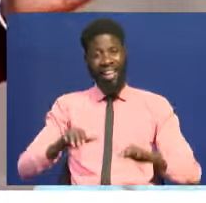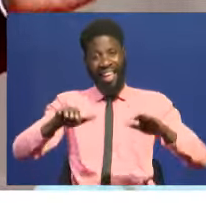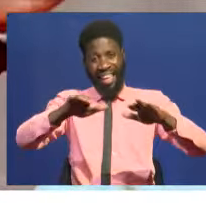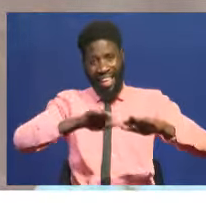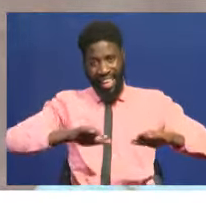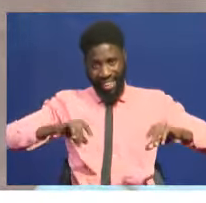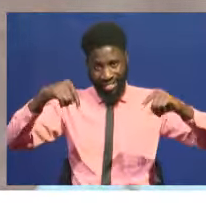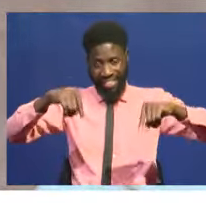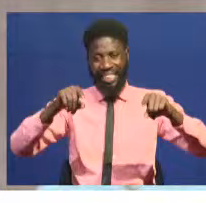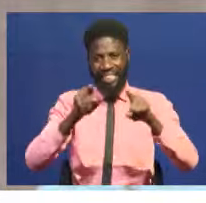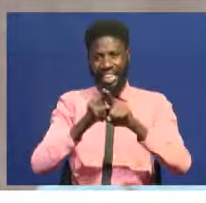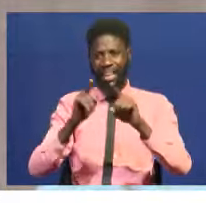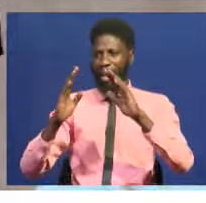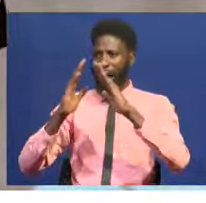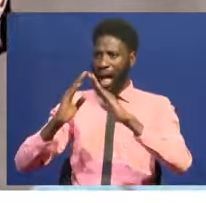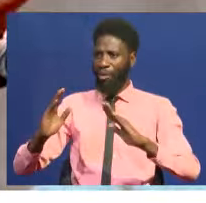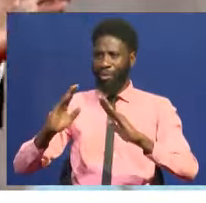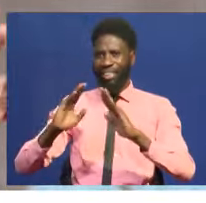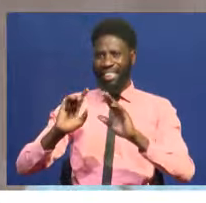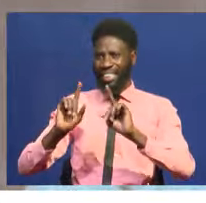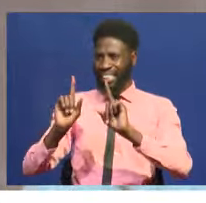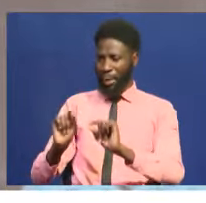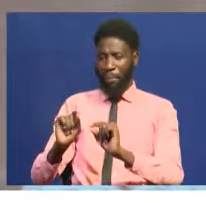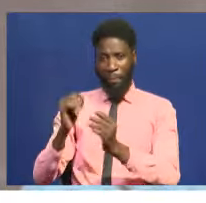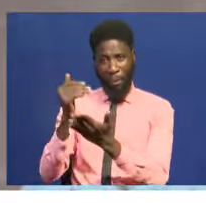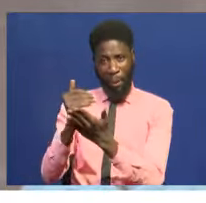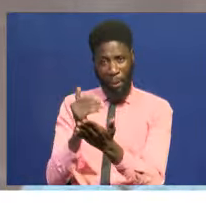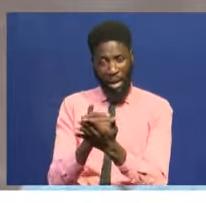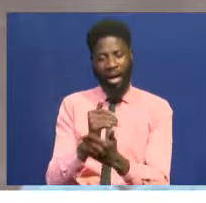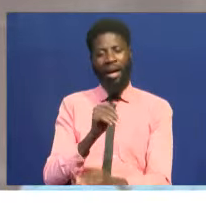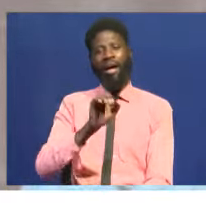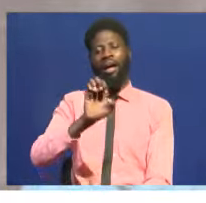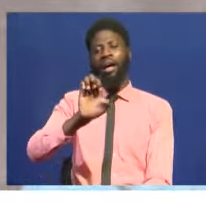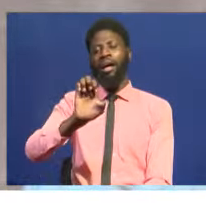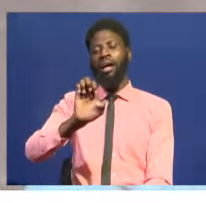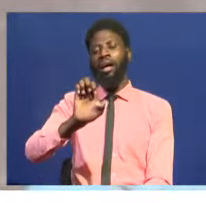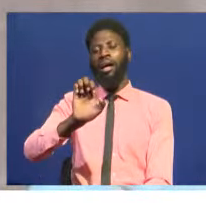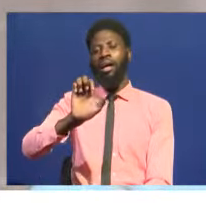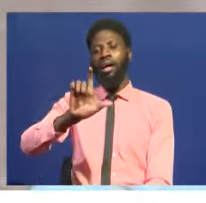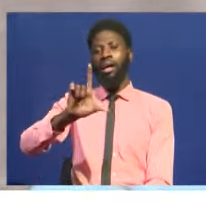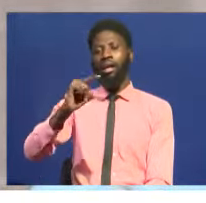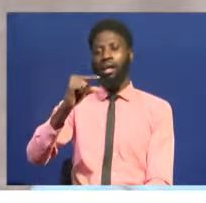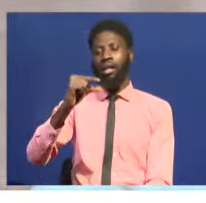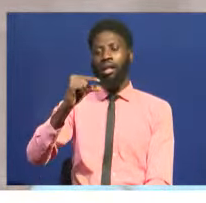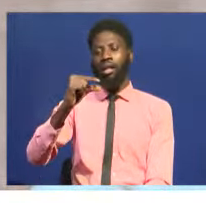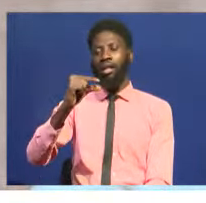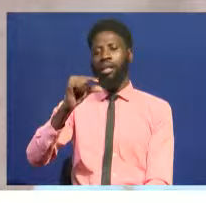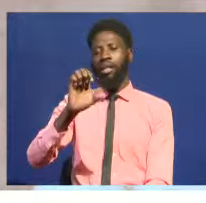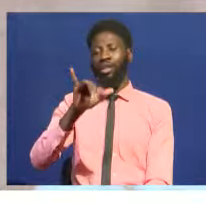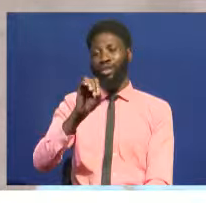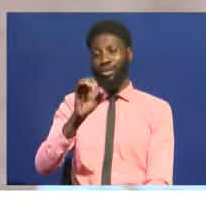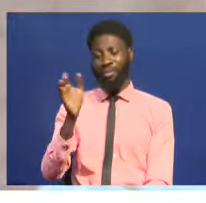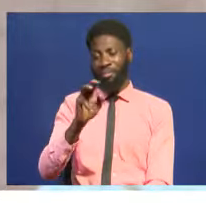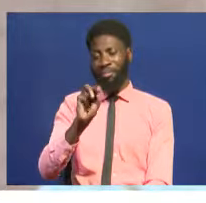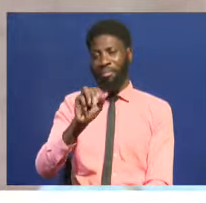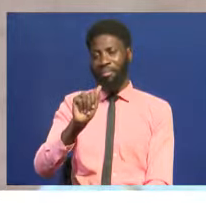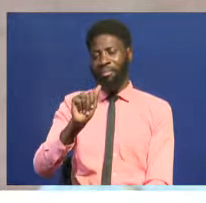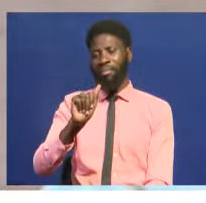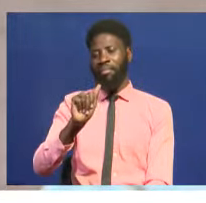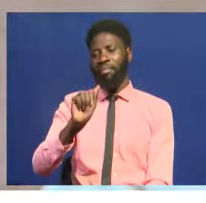candidate ya affordable housing, katika ile affordable housing ya Elgeyo Marakwet. Chepkorio hapa ni moja ya sehemu ambayo